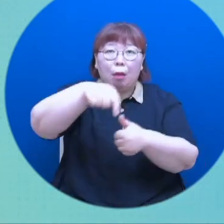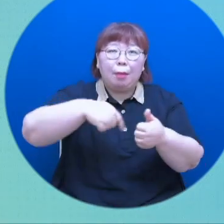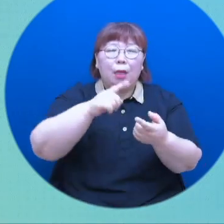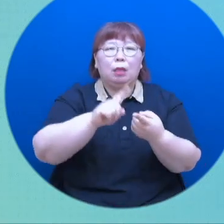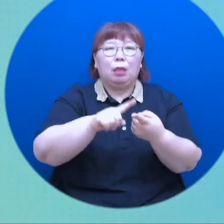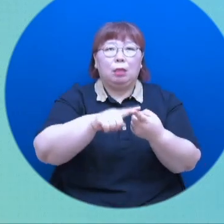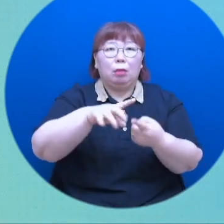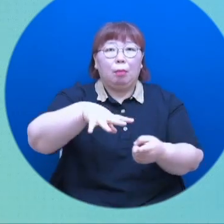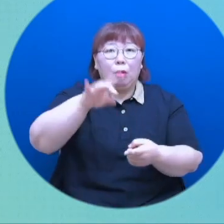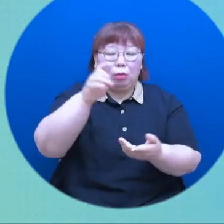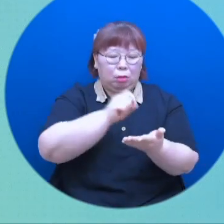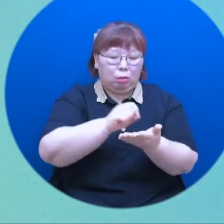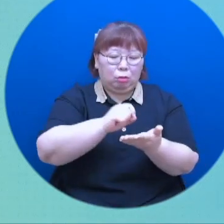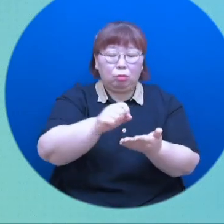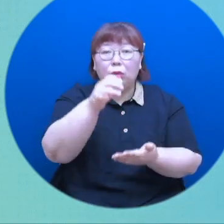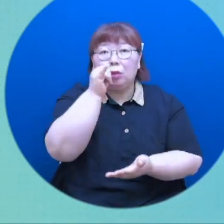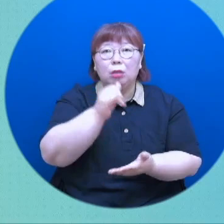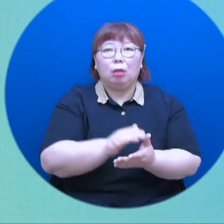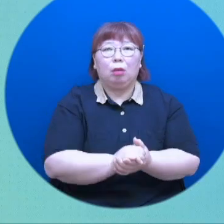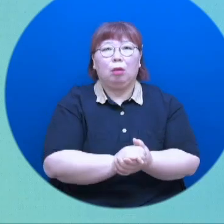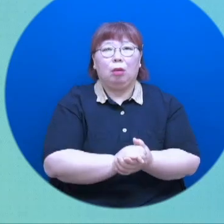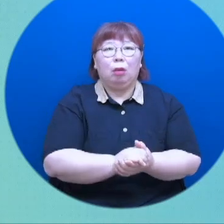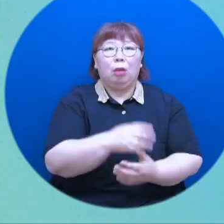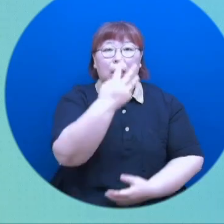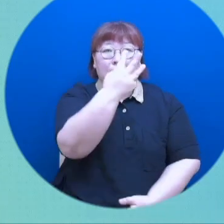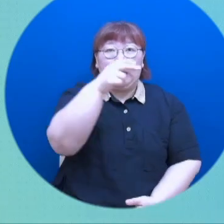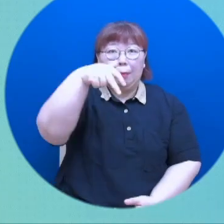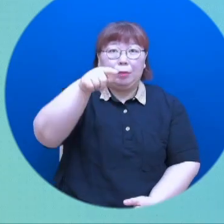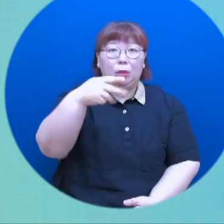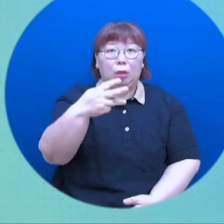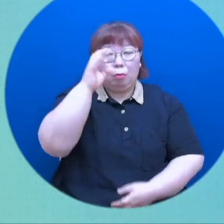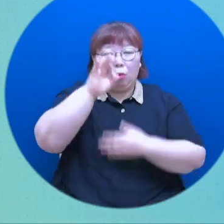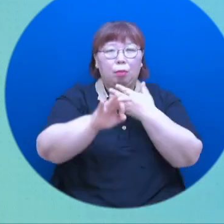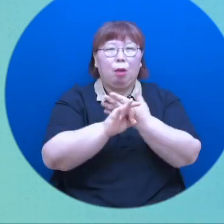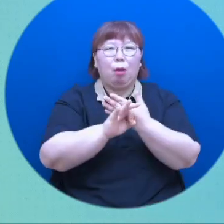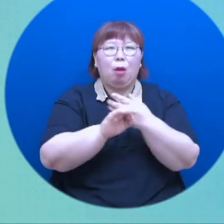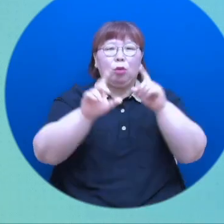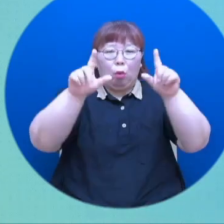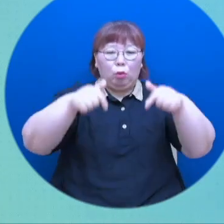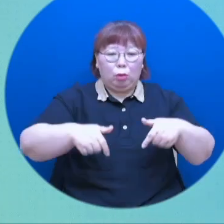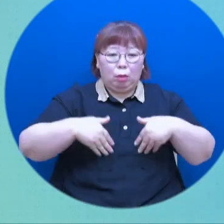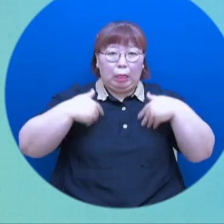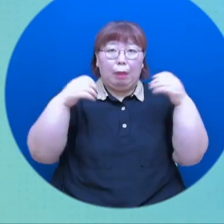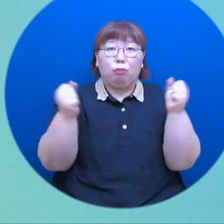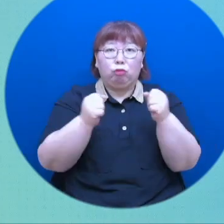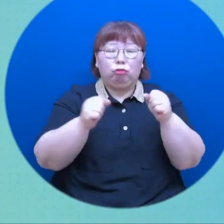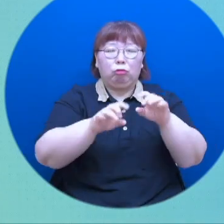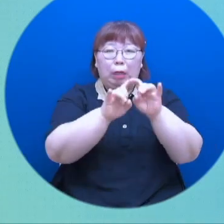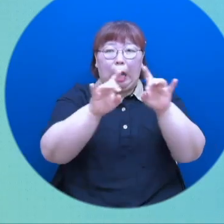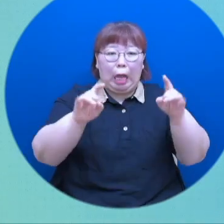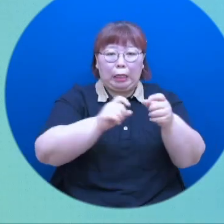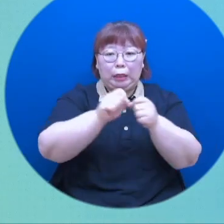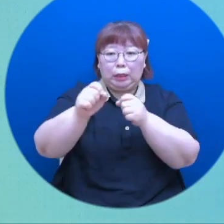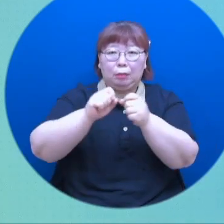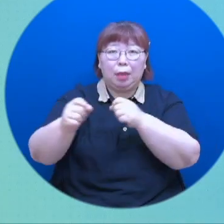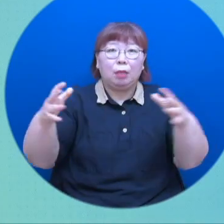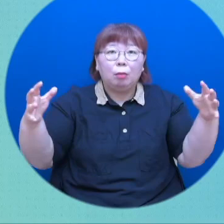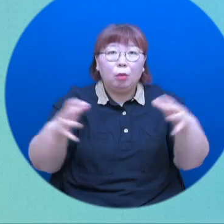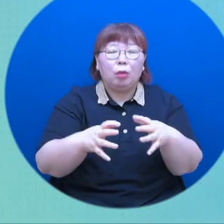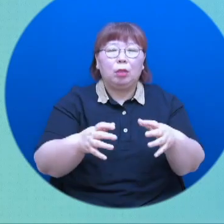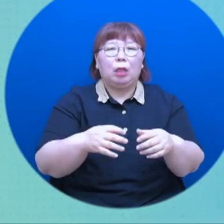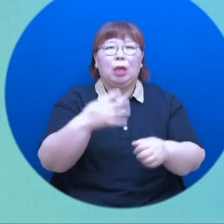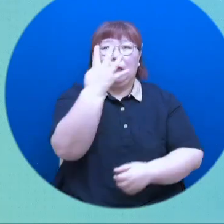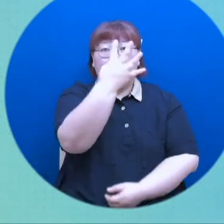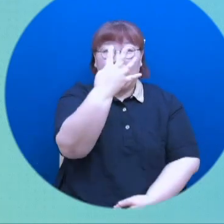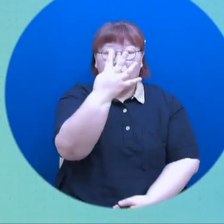말해요. 본문 3절에 보면 동서남북 각 지방에서 모았다. 4절에 보면